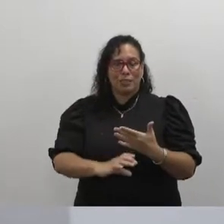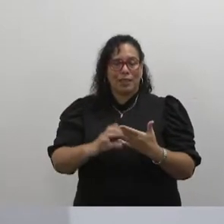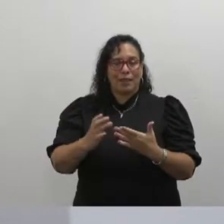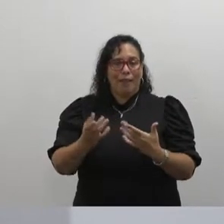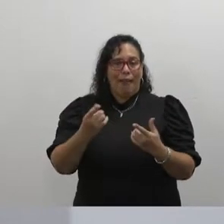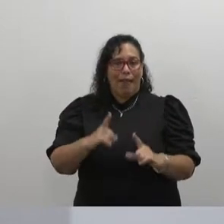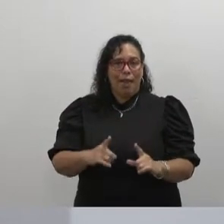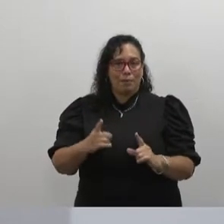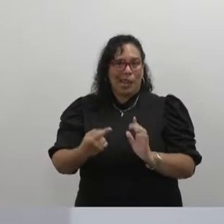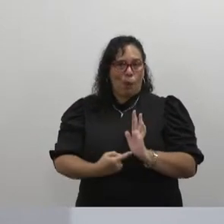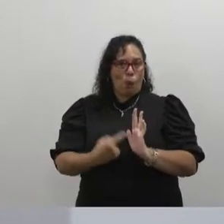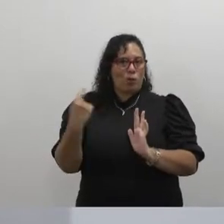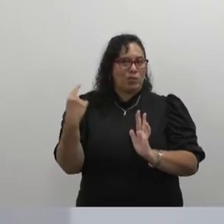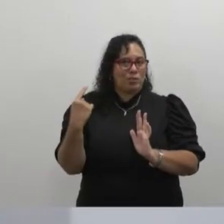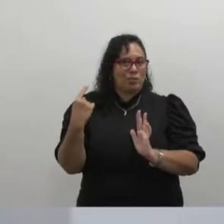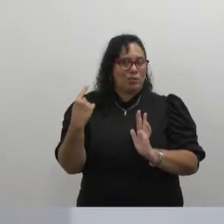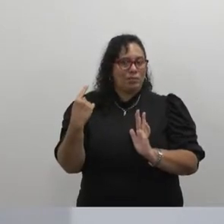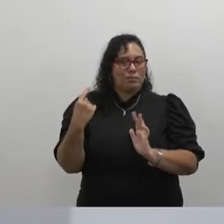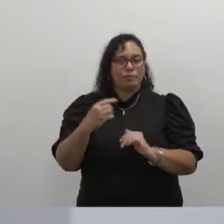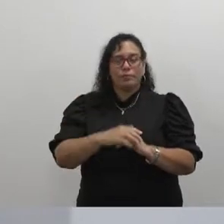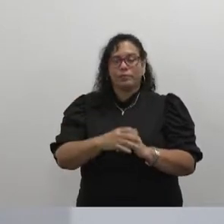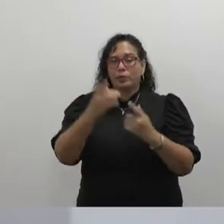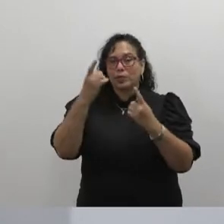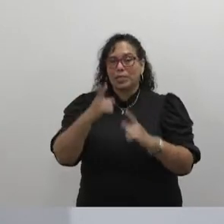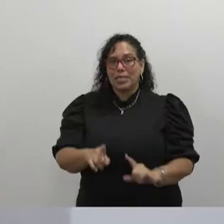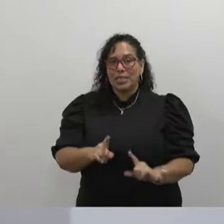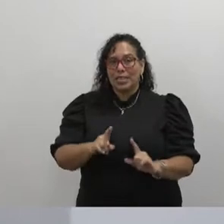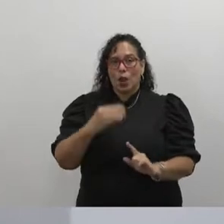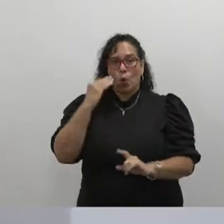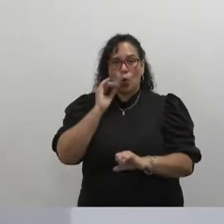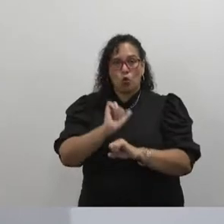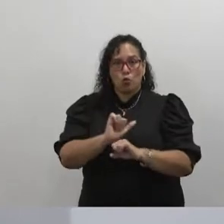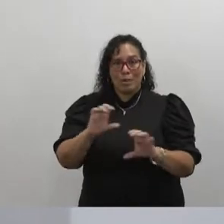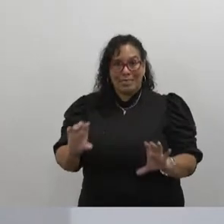một bắt chân out, nó cứ dùng chụp chung bắt chân out